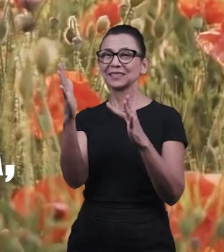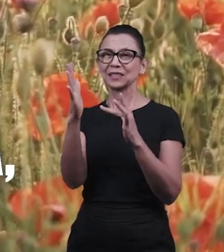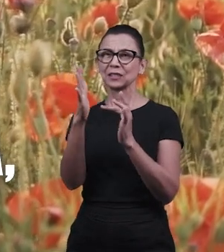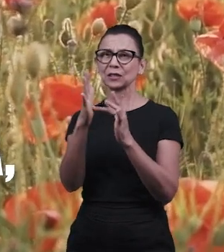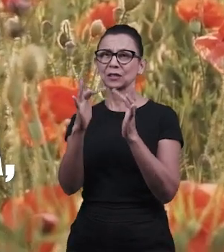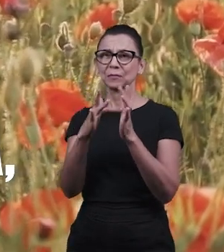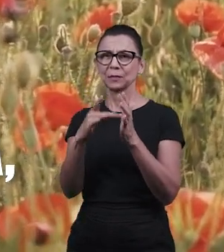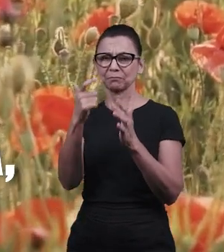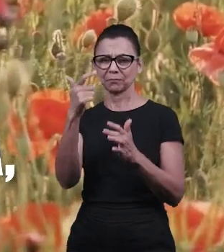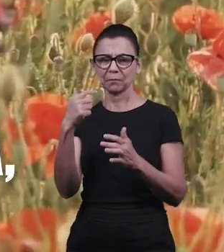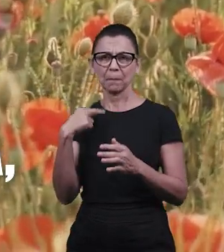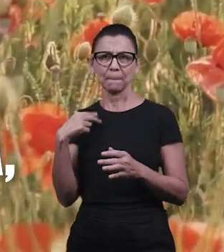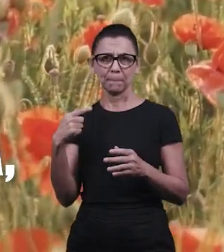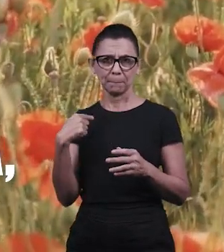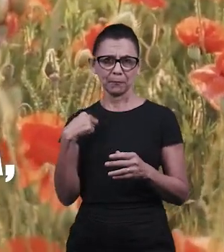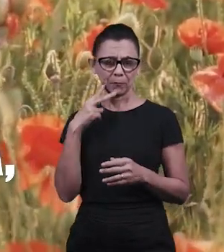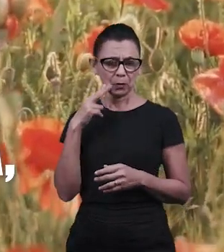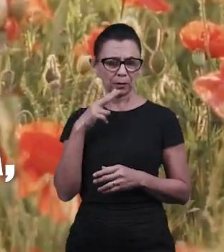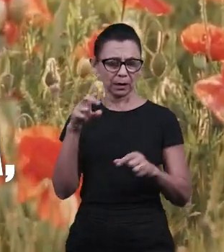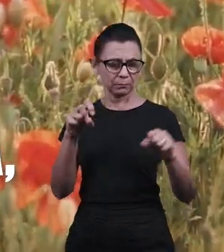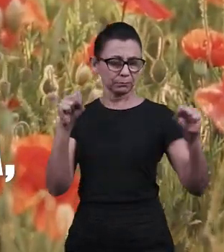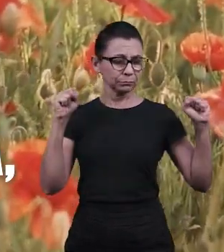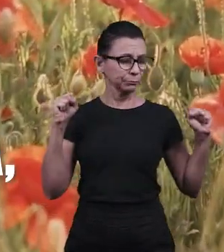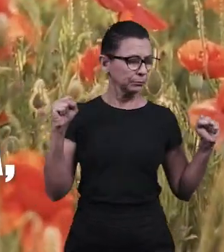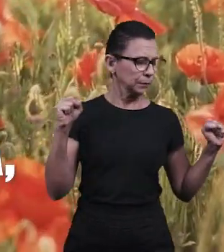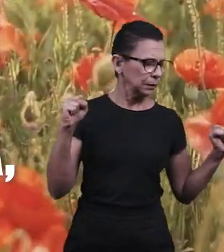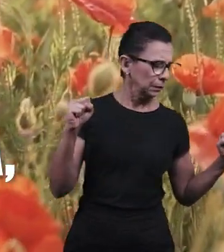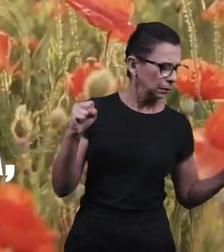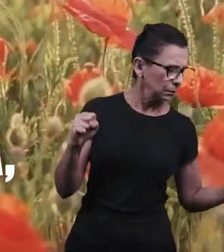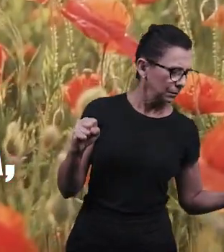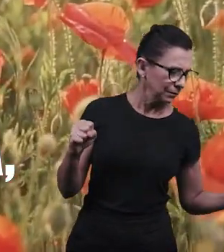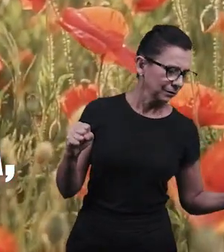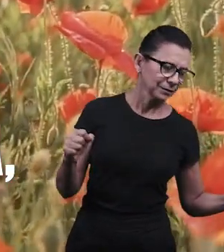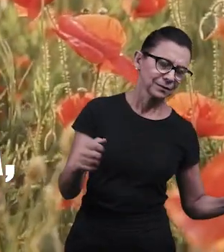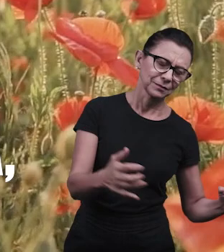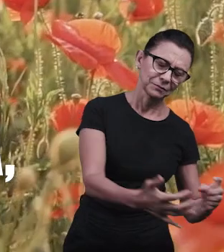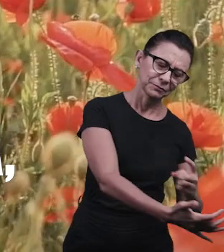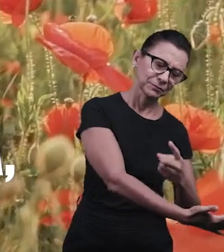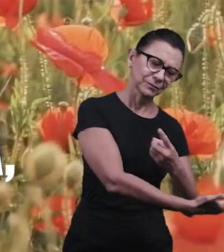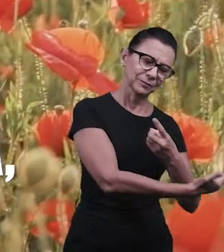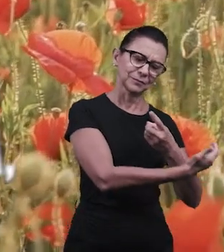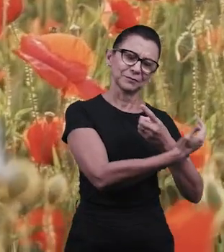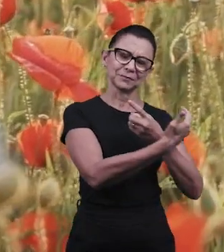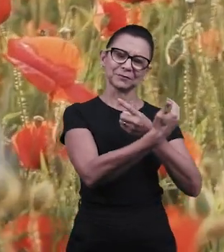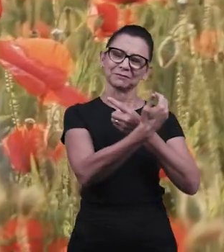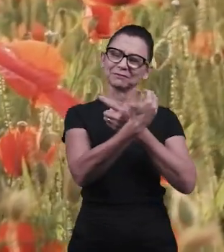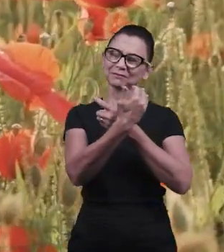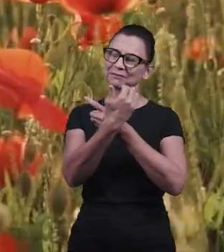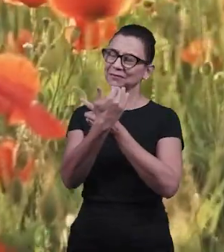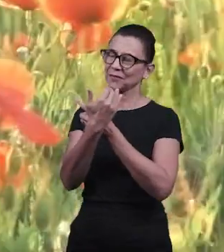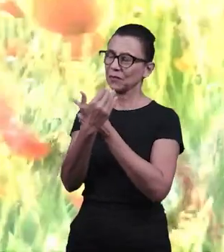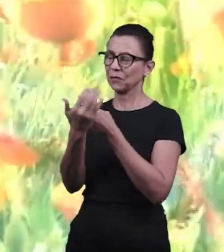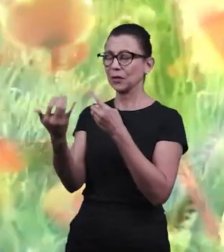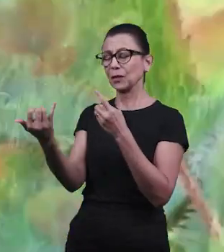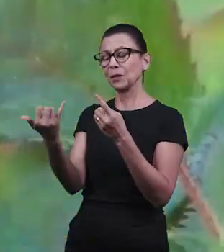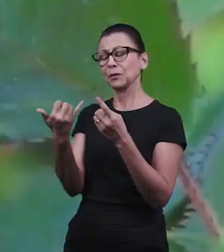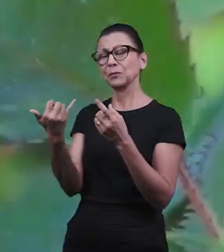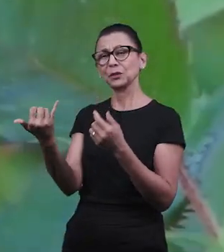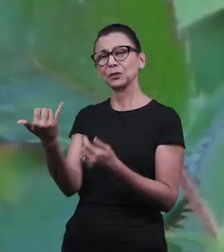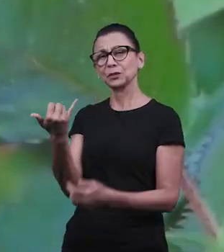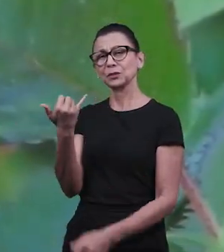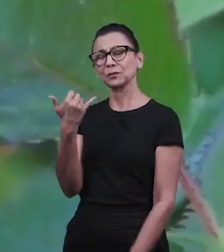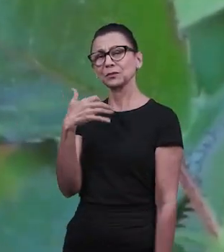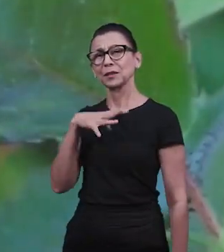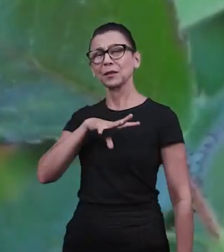Иисус взял меня в свои нежные объятия.